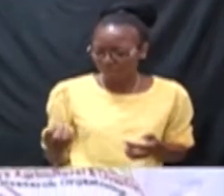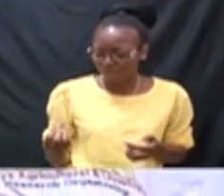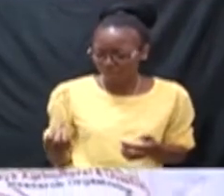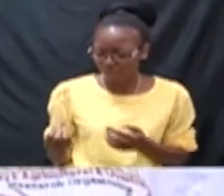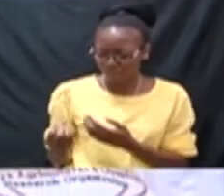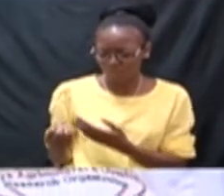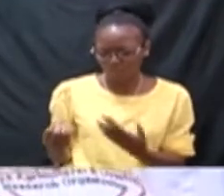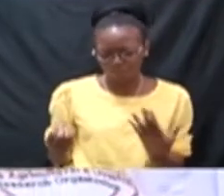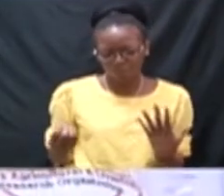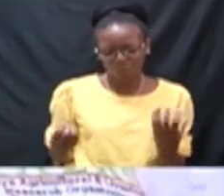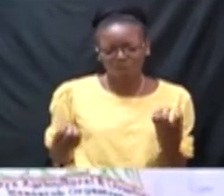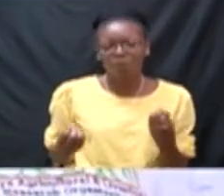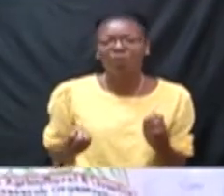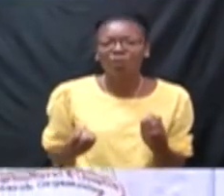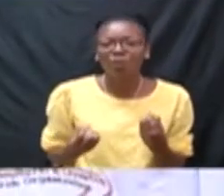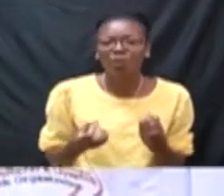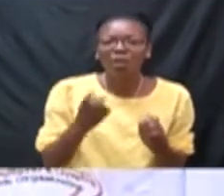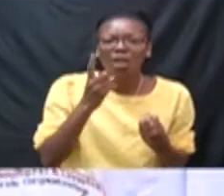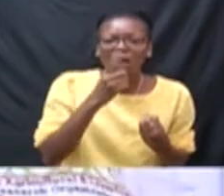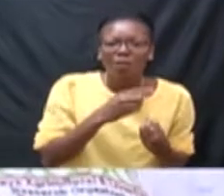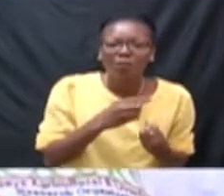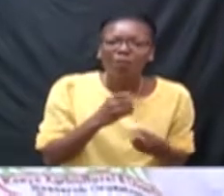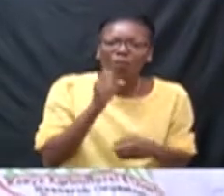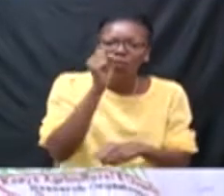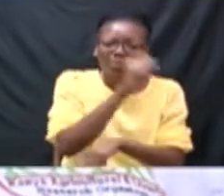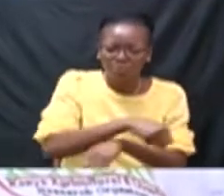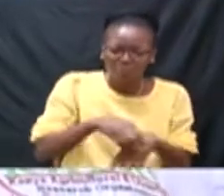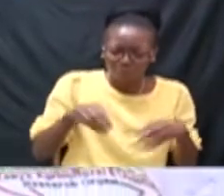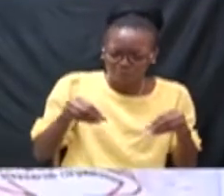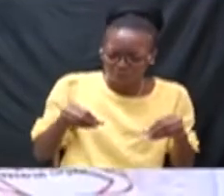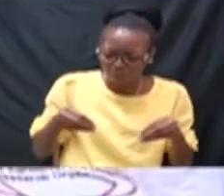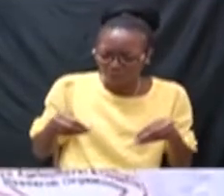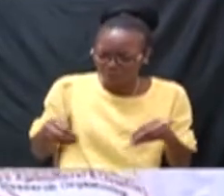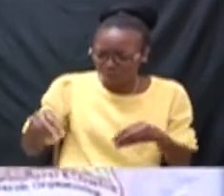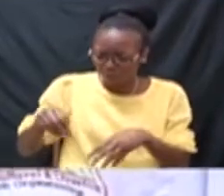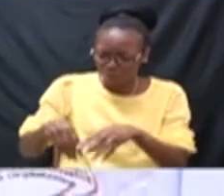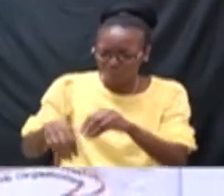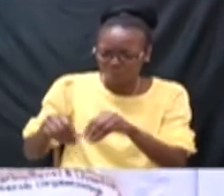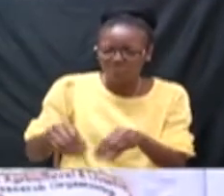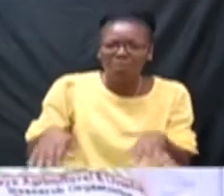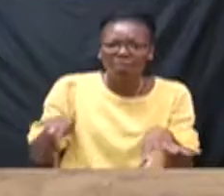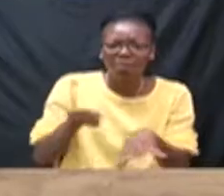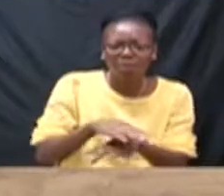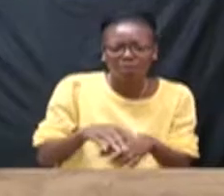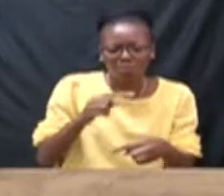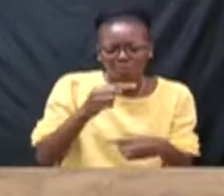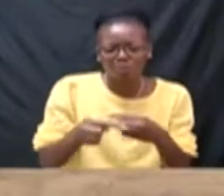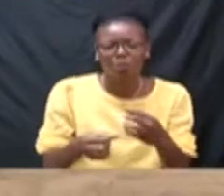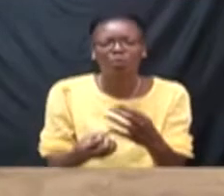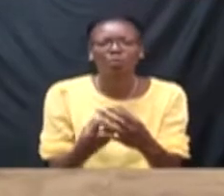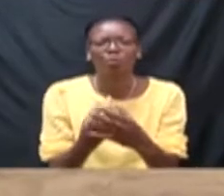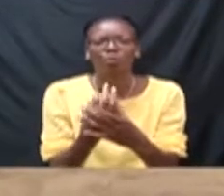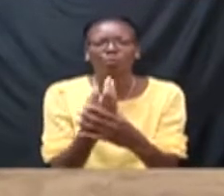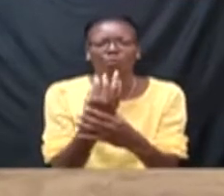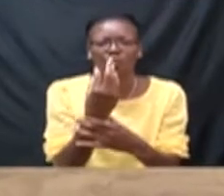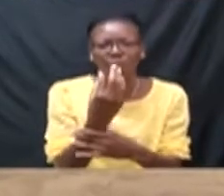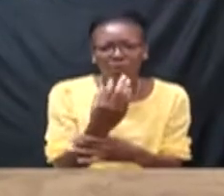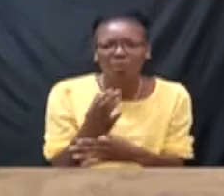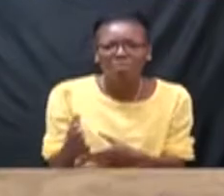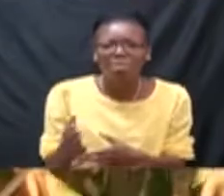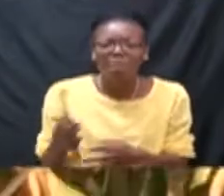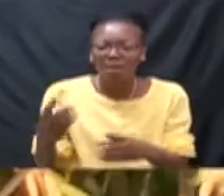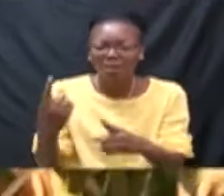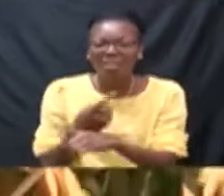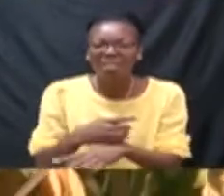tu na unaweka hiyo mbolea yako, alafu unaweka mbegu, alafu unafunika, alafu unaendelea tu. Tofauti na ule mpunga